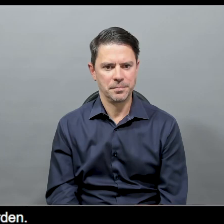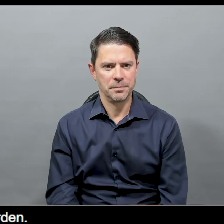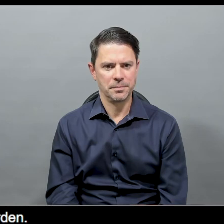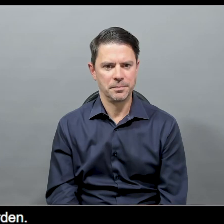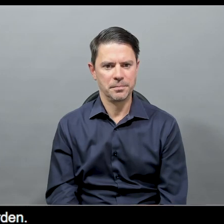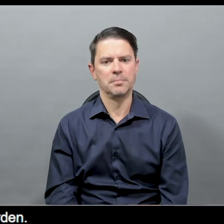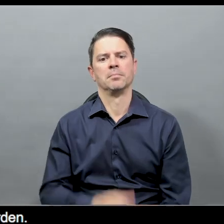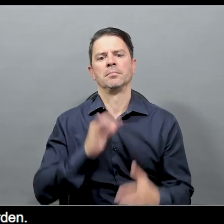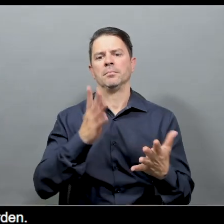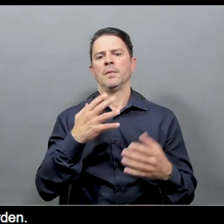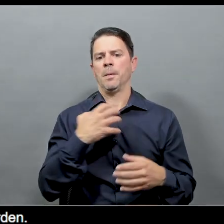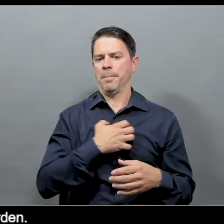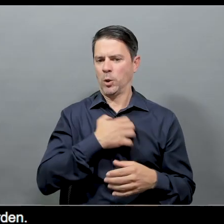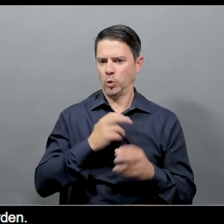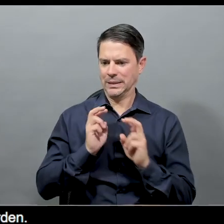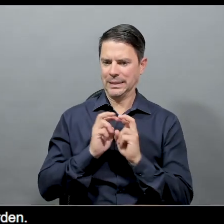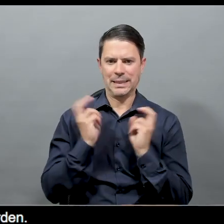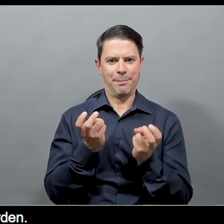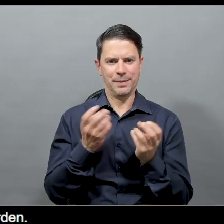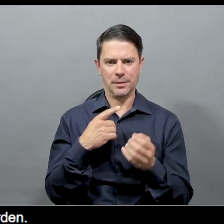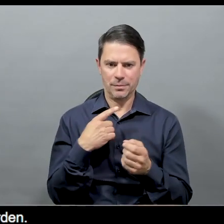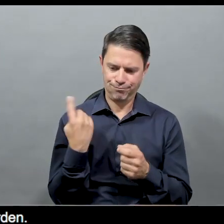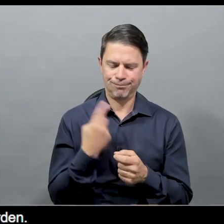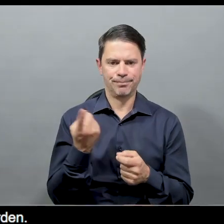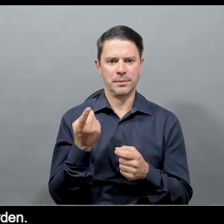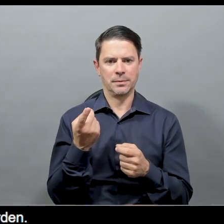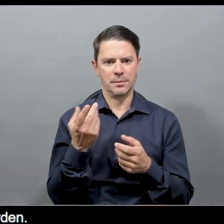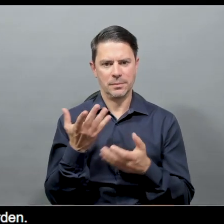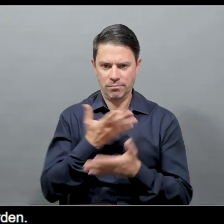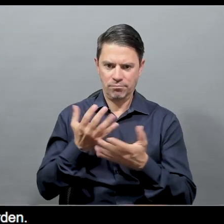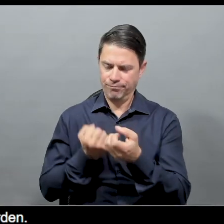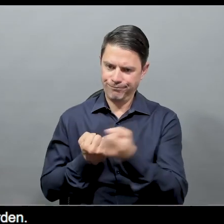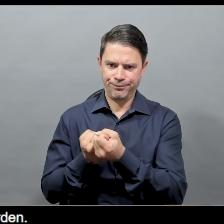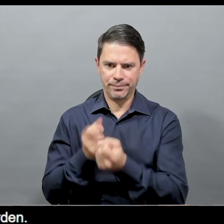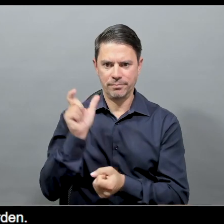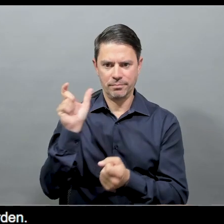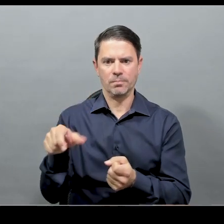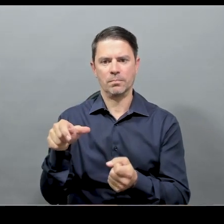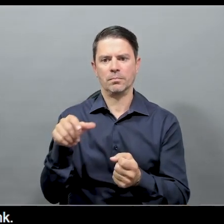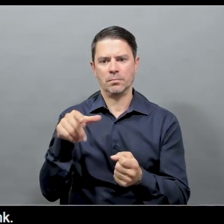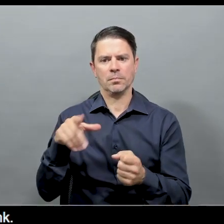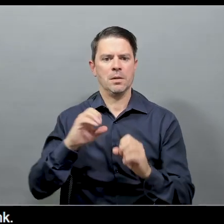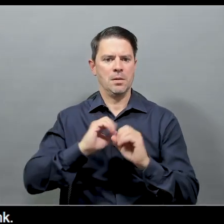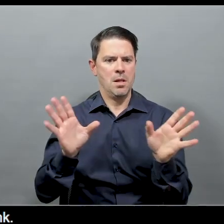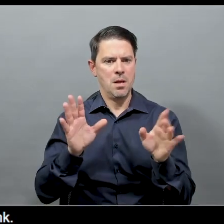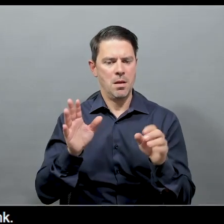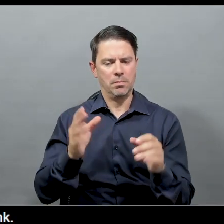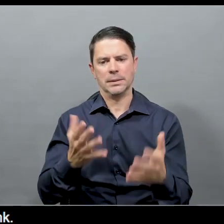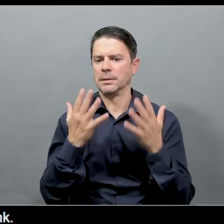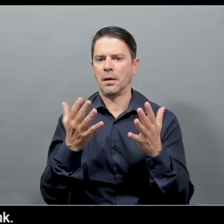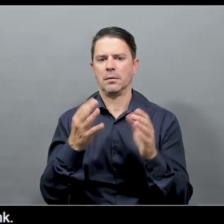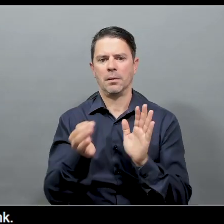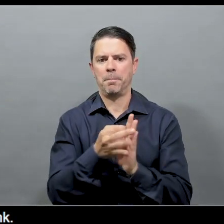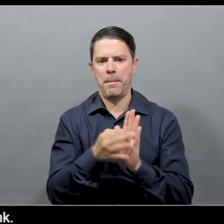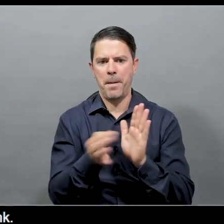aber natürlich von Erörterungen. Da besteht absoluter Konsens, was die im Grunde zehn Punkte sind, die im Fokus